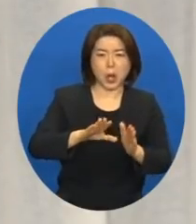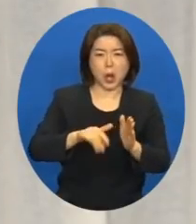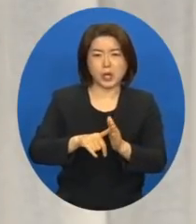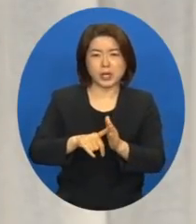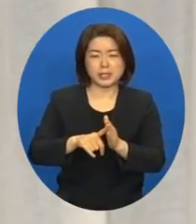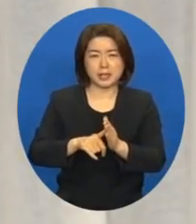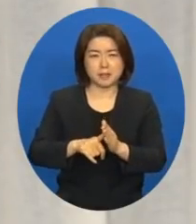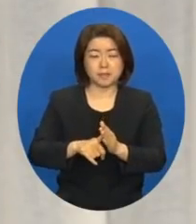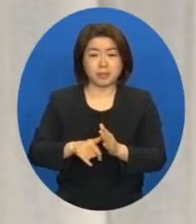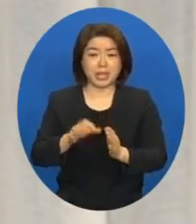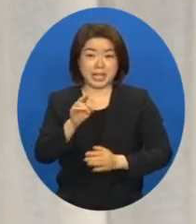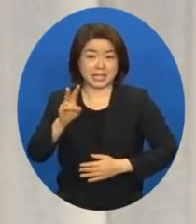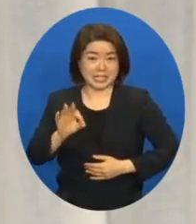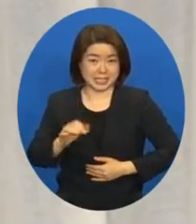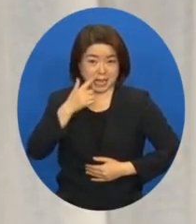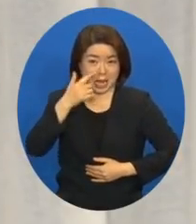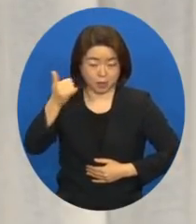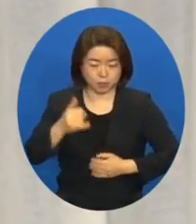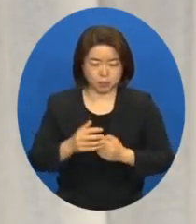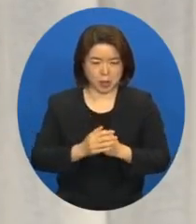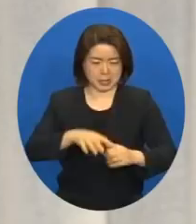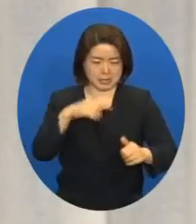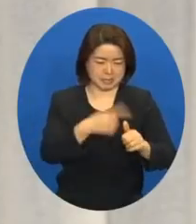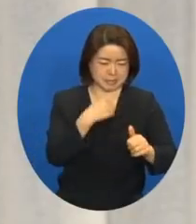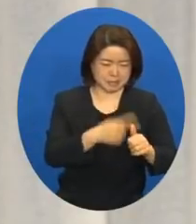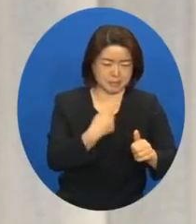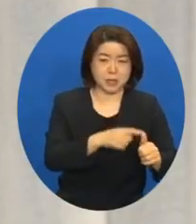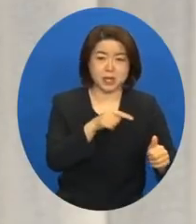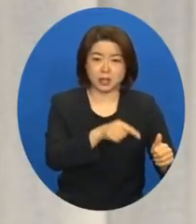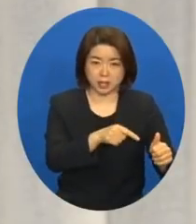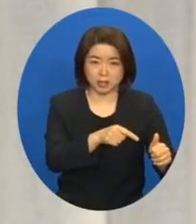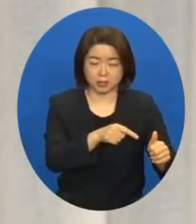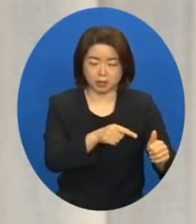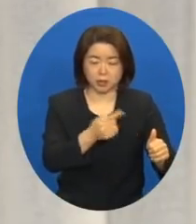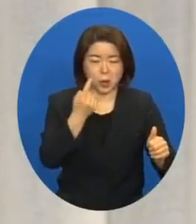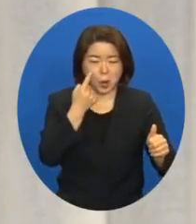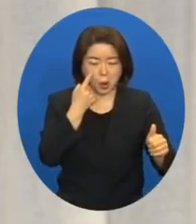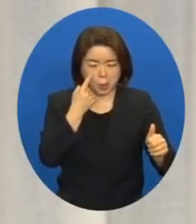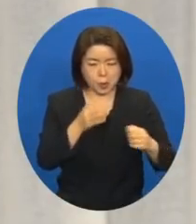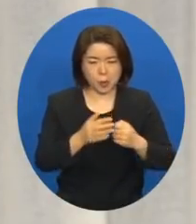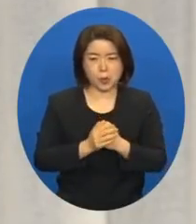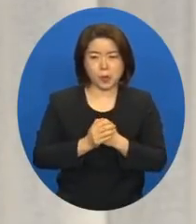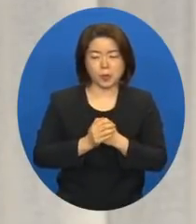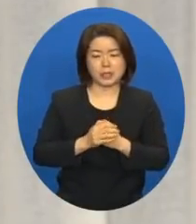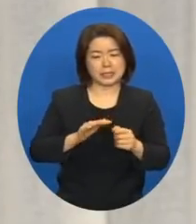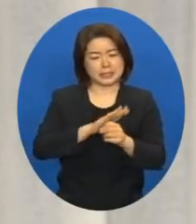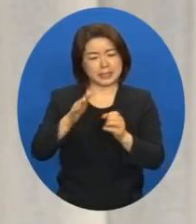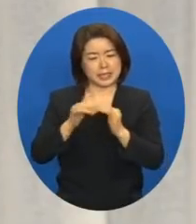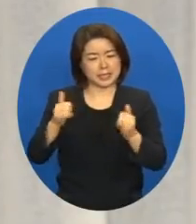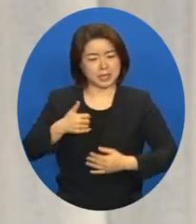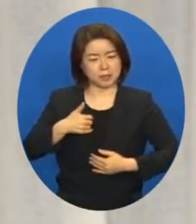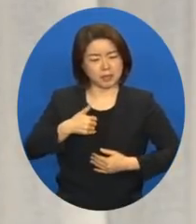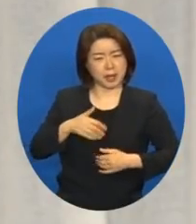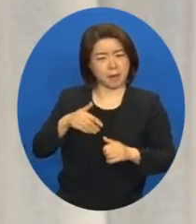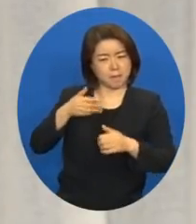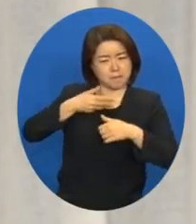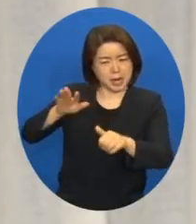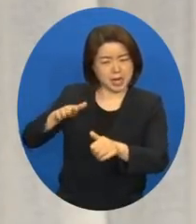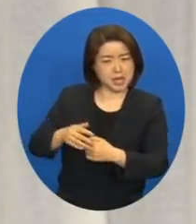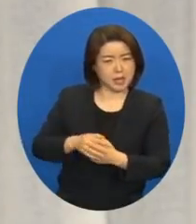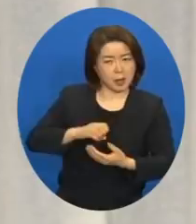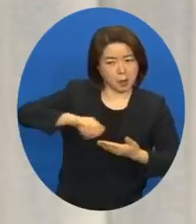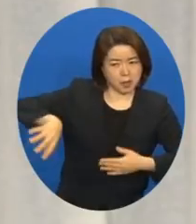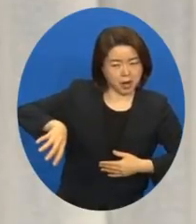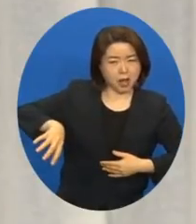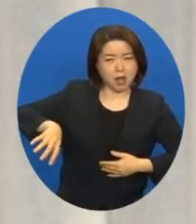학대를 당하면서 사랑하는 사람이 자기를 버릴 것이라는 내면의 두려움에 사로잡혀 사는 청년이었습니다.